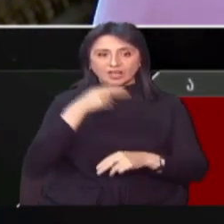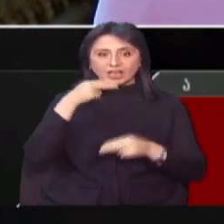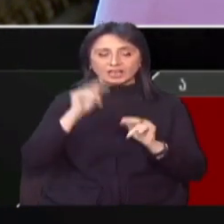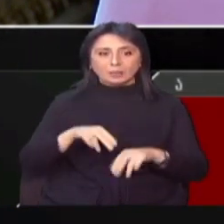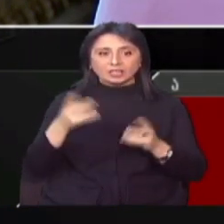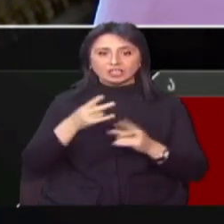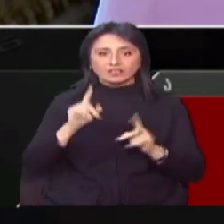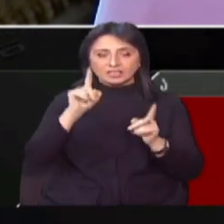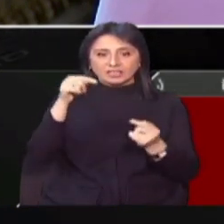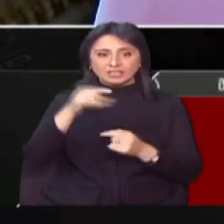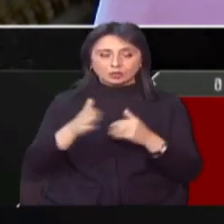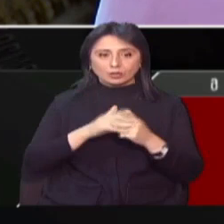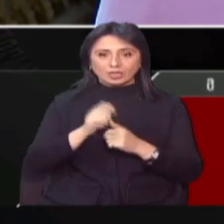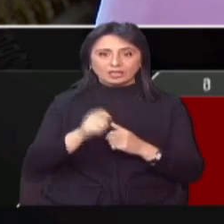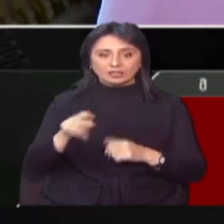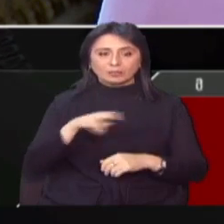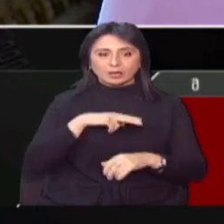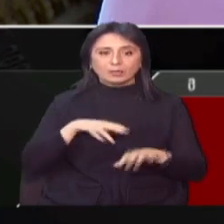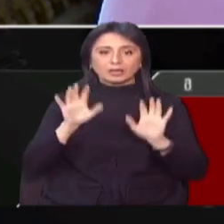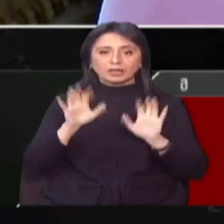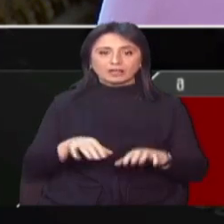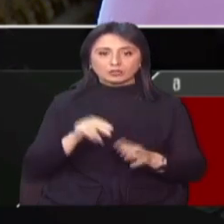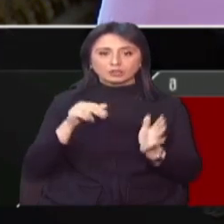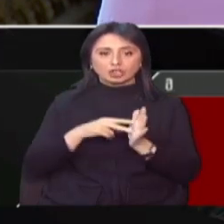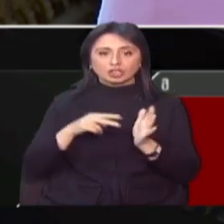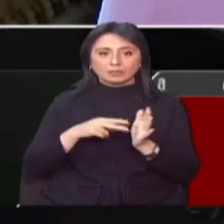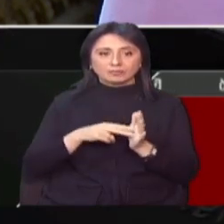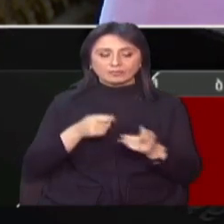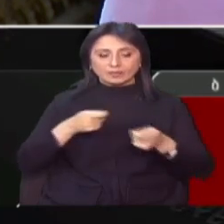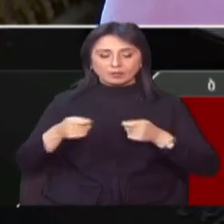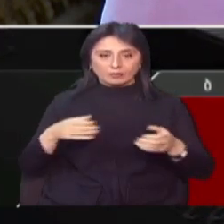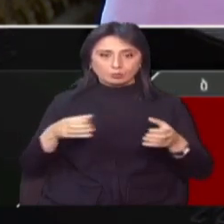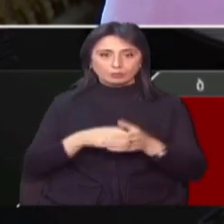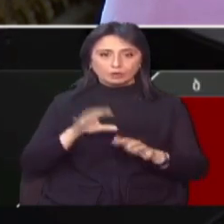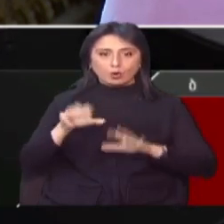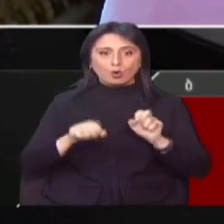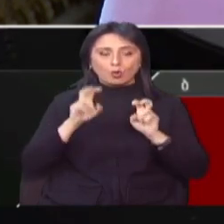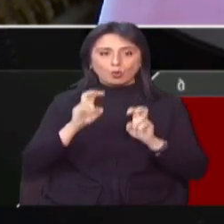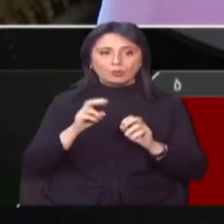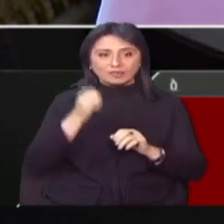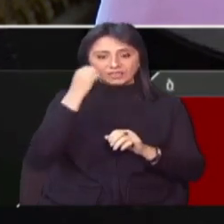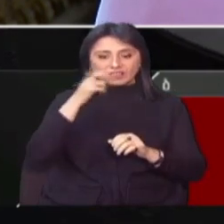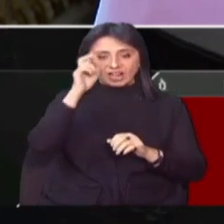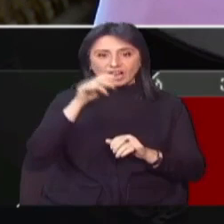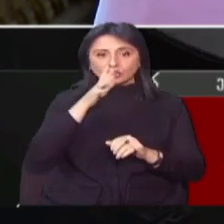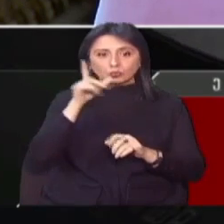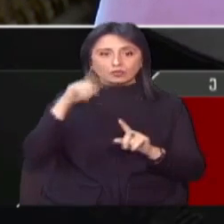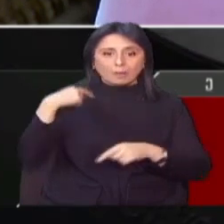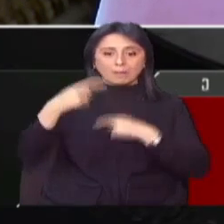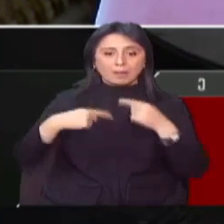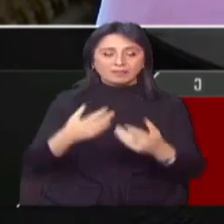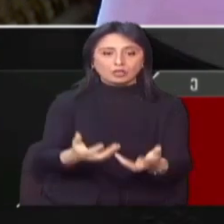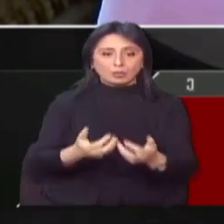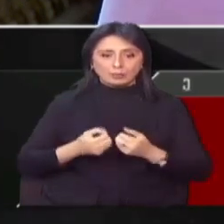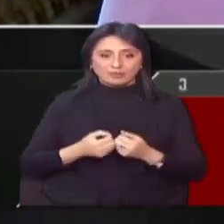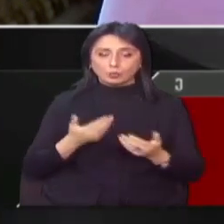Tamnașave, Satanadot Daisajos, Parlamentul este amnist domari șepasevit, Martel Magundma, ocupația ține Helisuplebiscan, Memco Idreobit